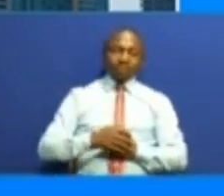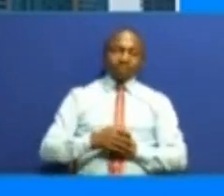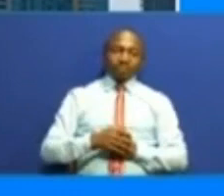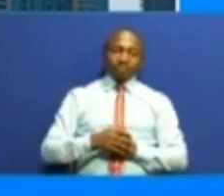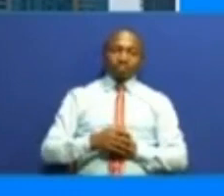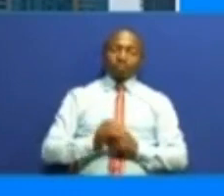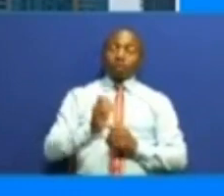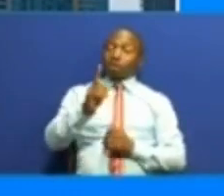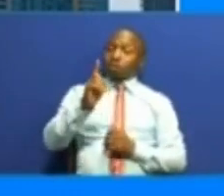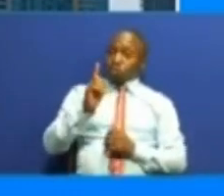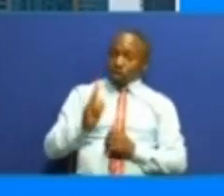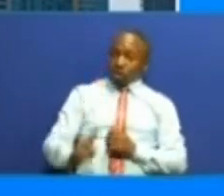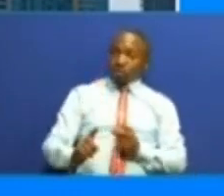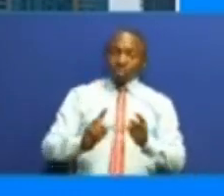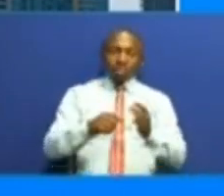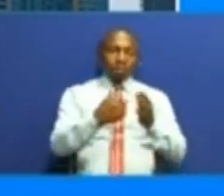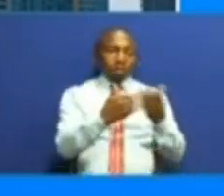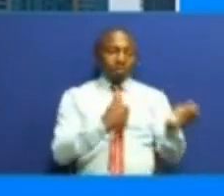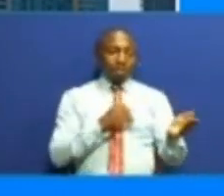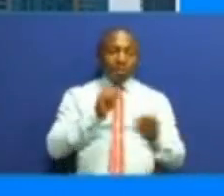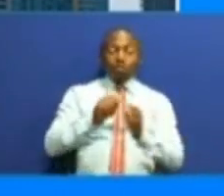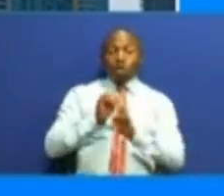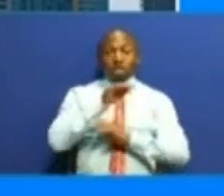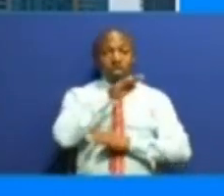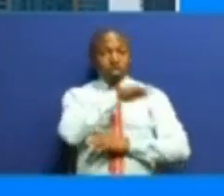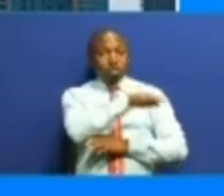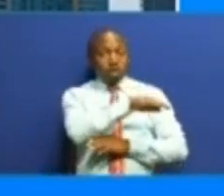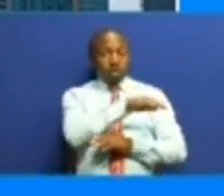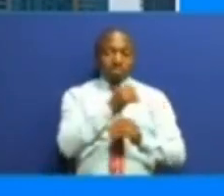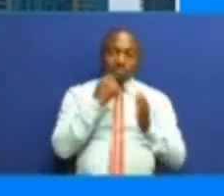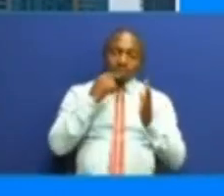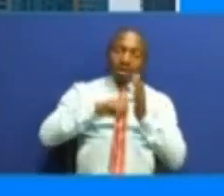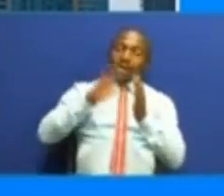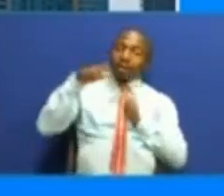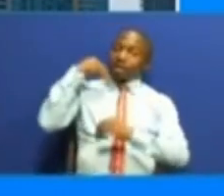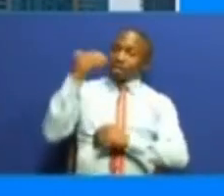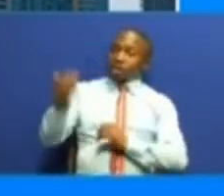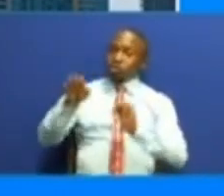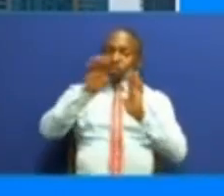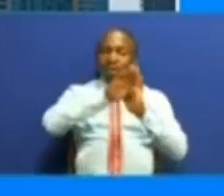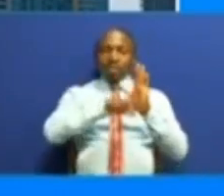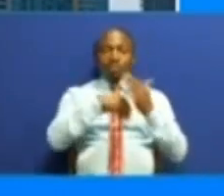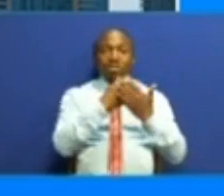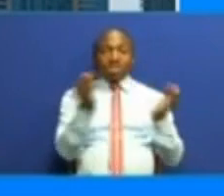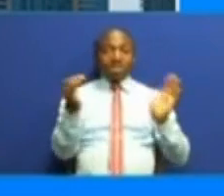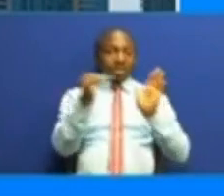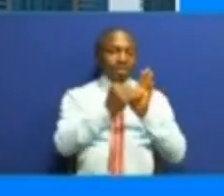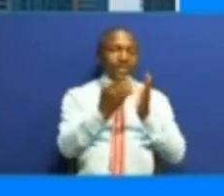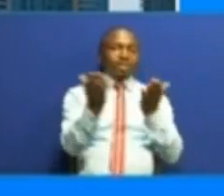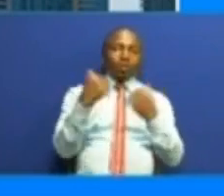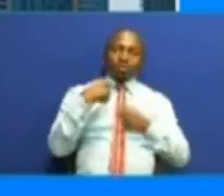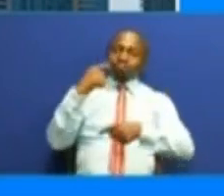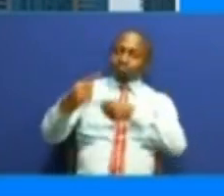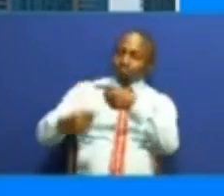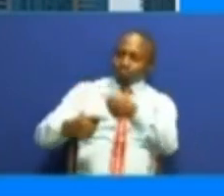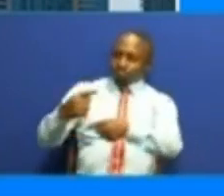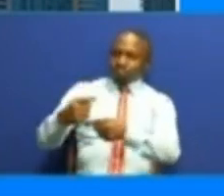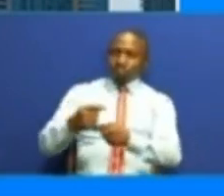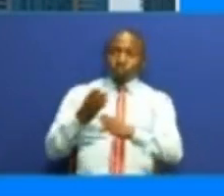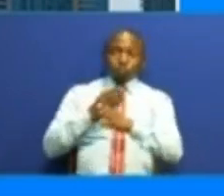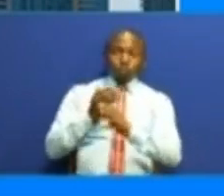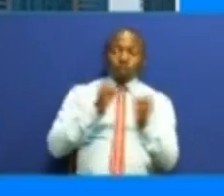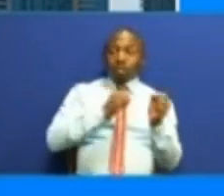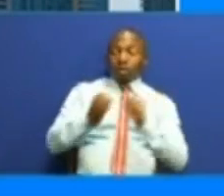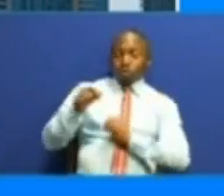Kwa hiyo, kwa sababu ilikuwa ni jioni, maana yake kesho taratibu nyingine za kisheria zinaweza kuendelea dhidi ya kitendo